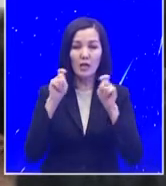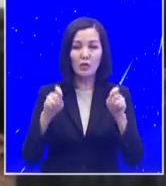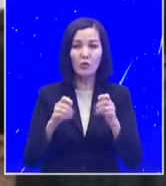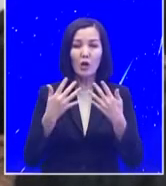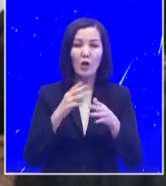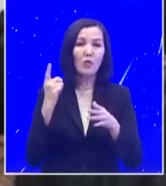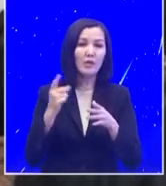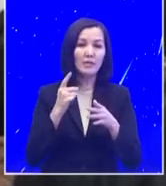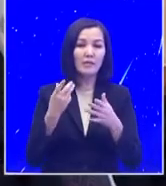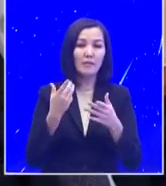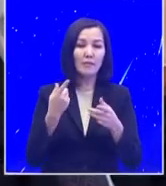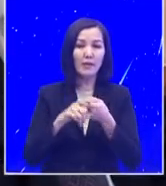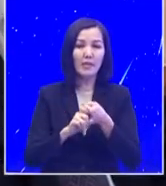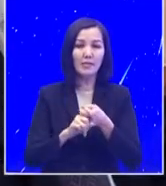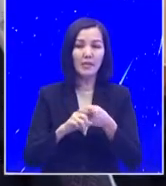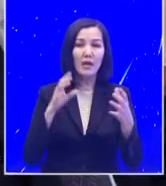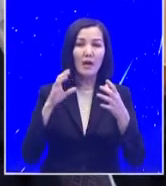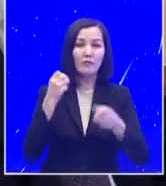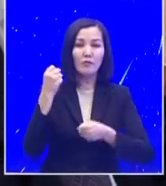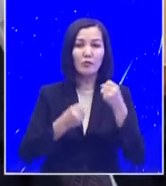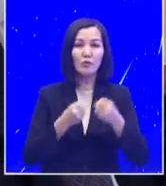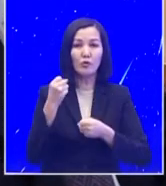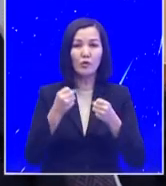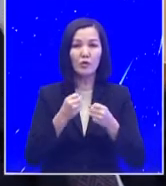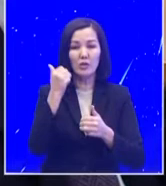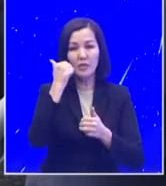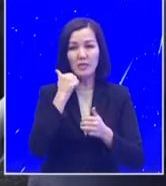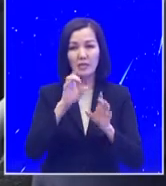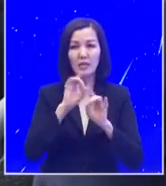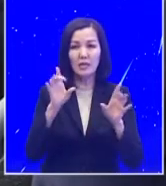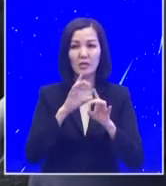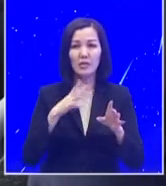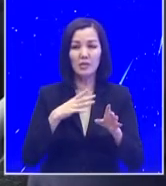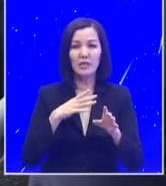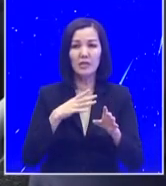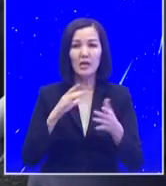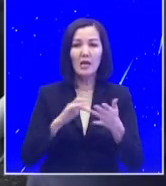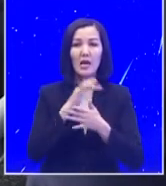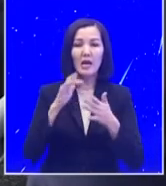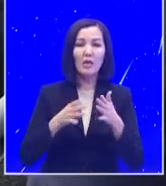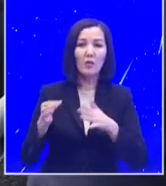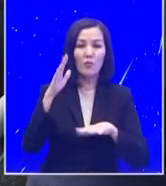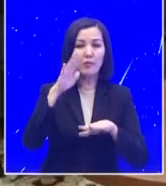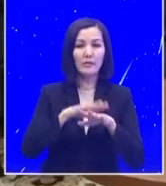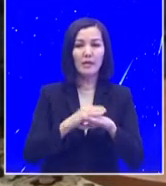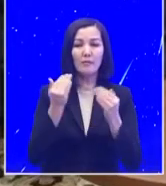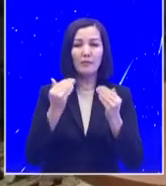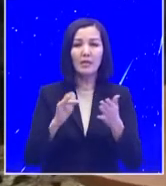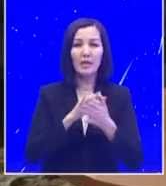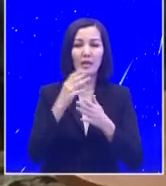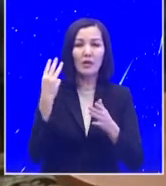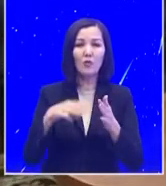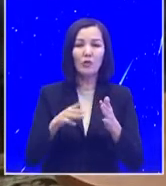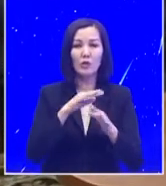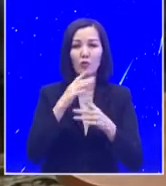болды. Мұнан бөлек автобус жүргізушілері де қоғамдық көліктері ескіргенін жеткізді. Бұл бойынша қала және облыс әкімдері биыл қалаға